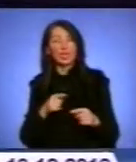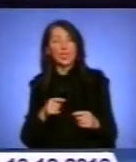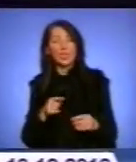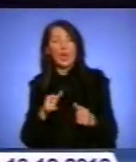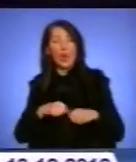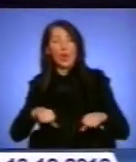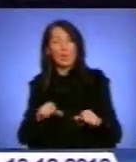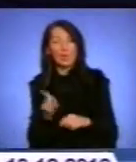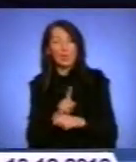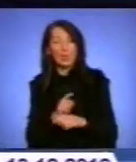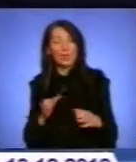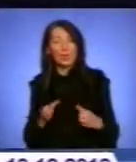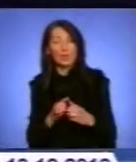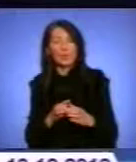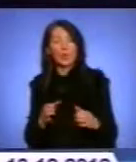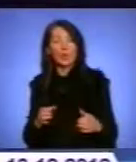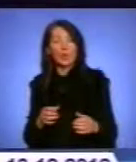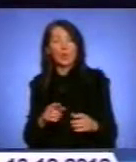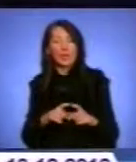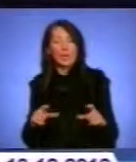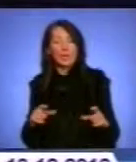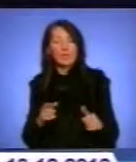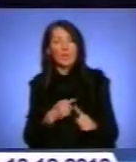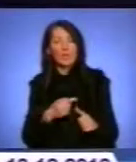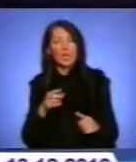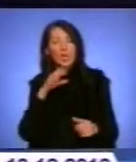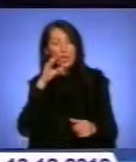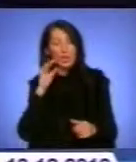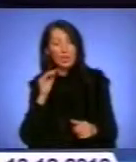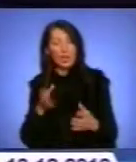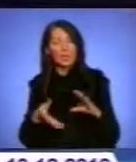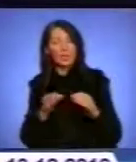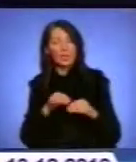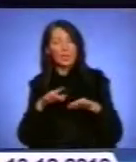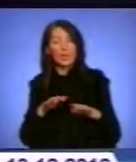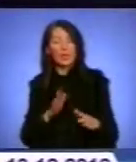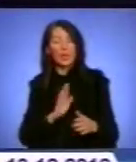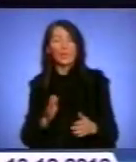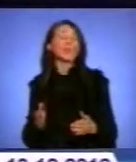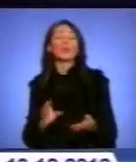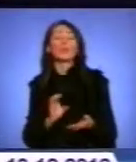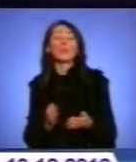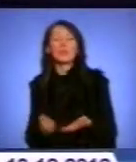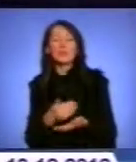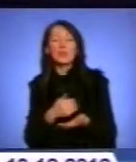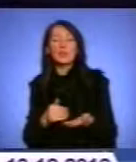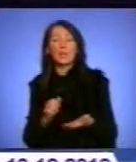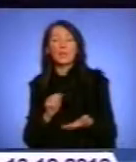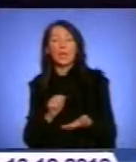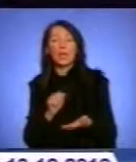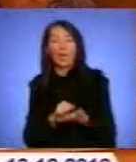осередку наукового товариства імені Шевченка. Результатом діяльності науковців став збірник праць, який представили в університеті.